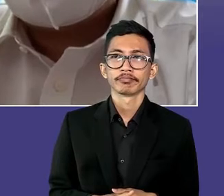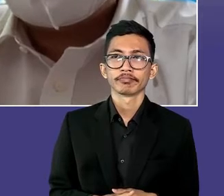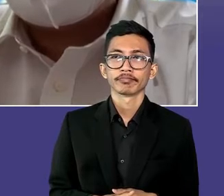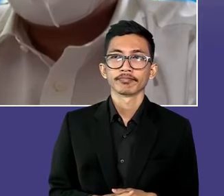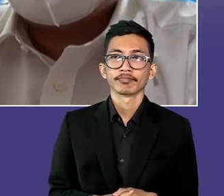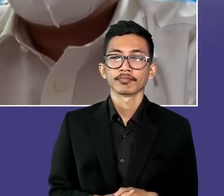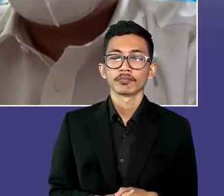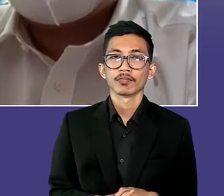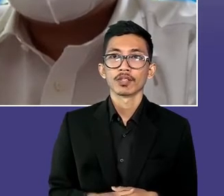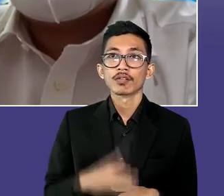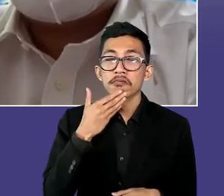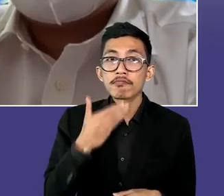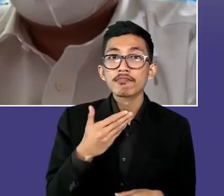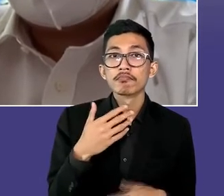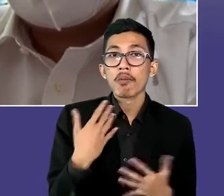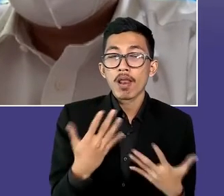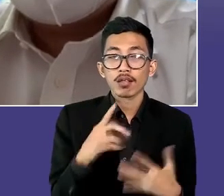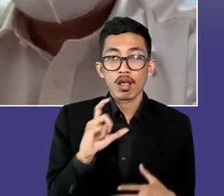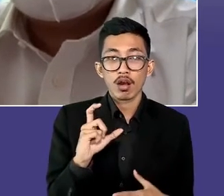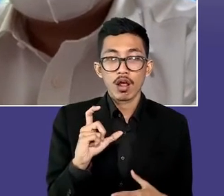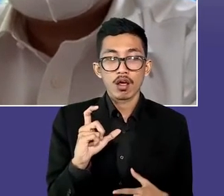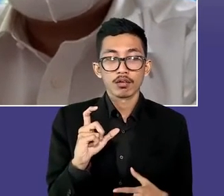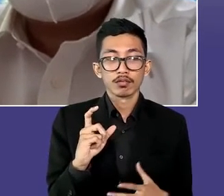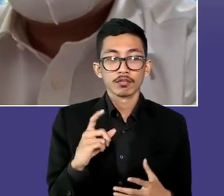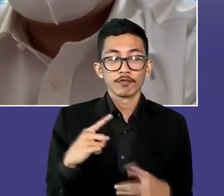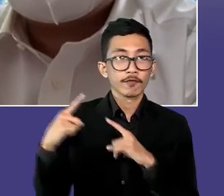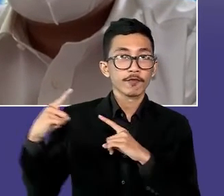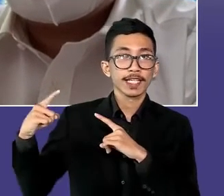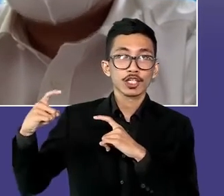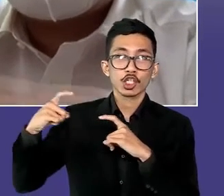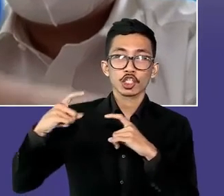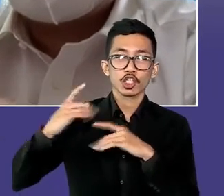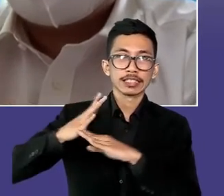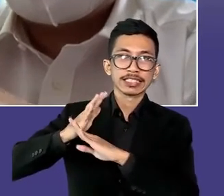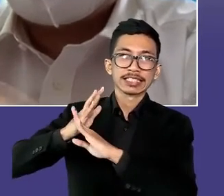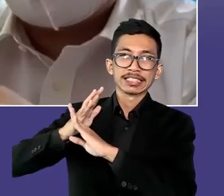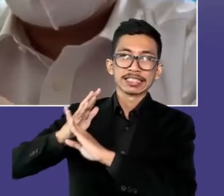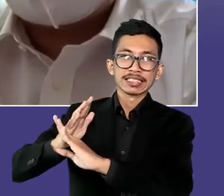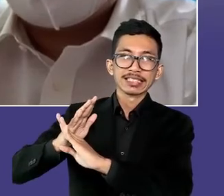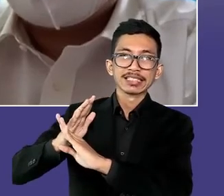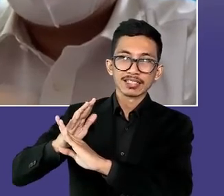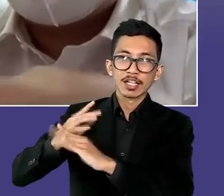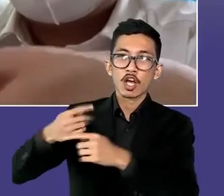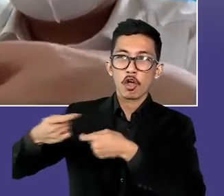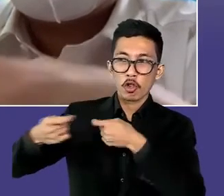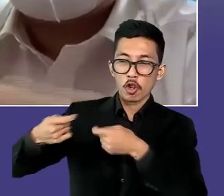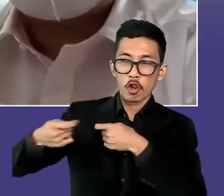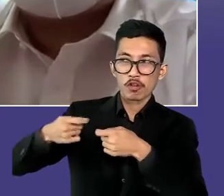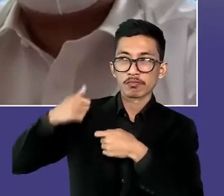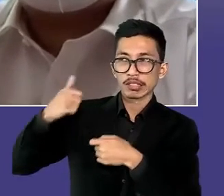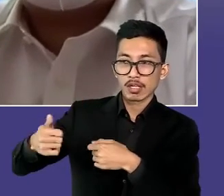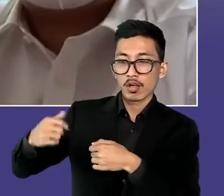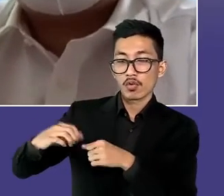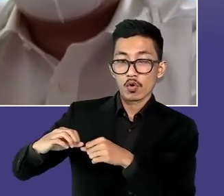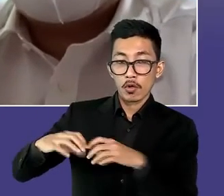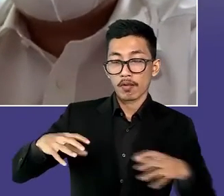bagaimana caranya Bapak bisa menahan virus itu kalau misalnya sudah terkontrol semuanya, tidak masuk lagi